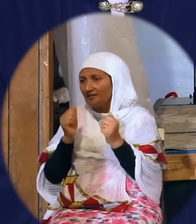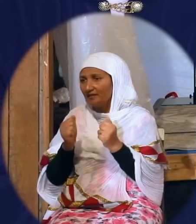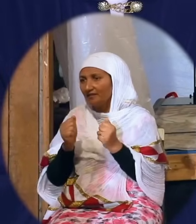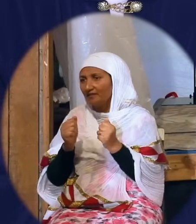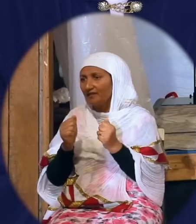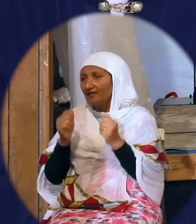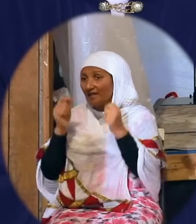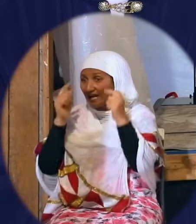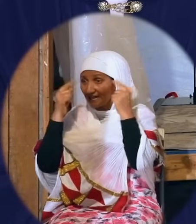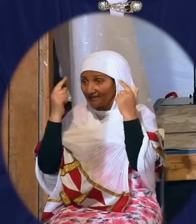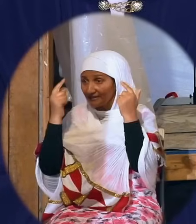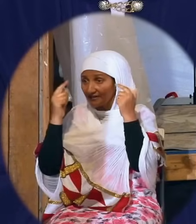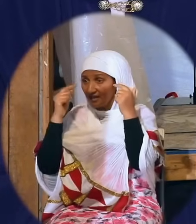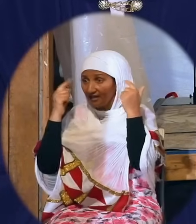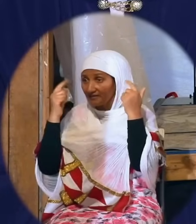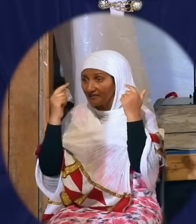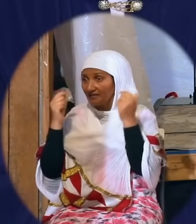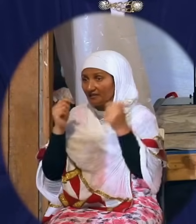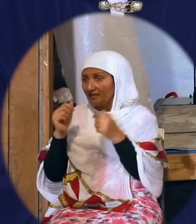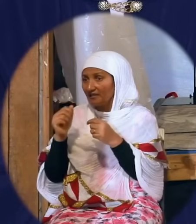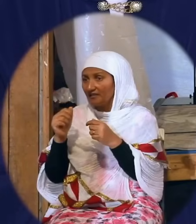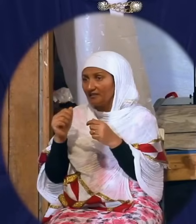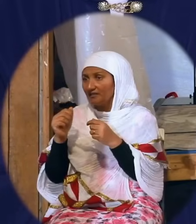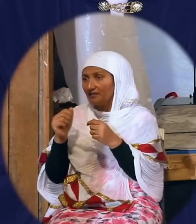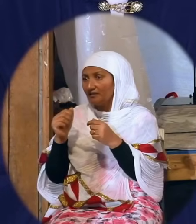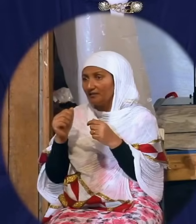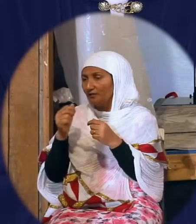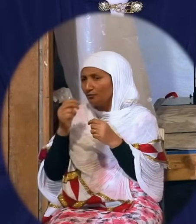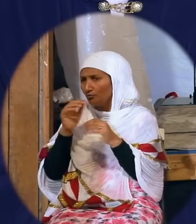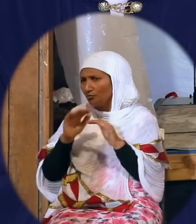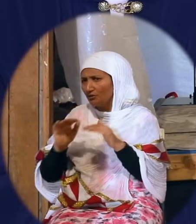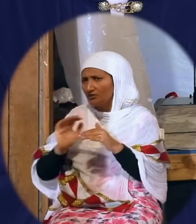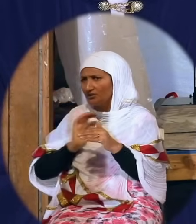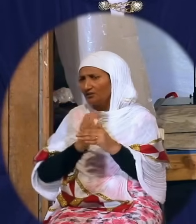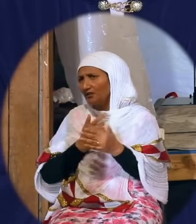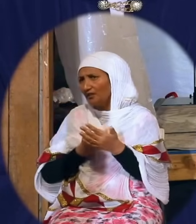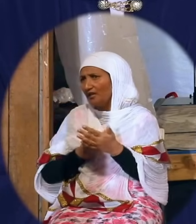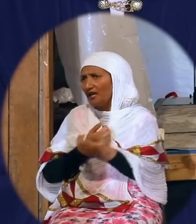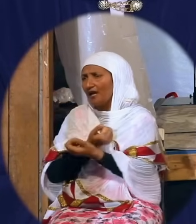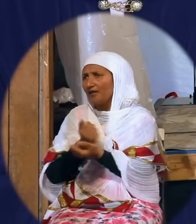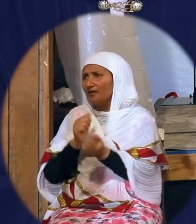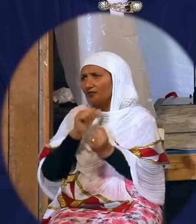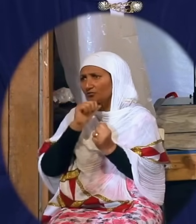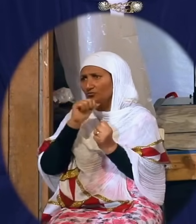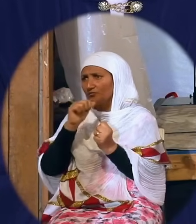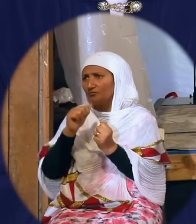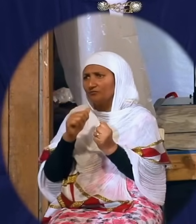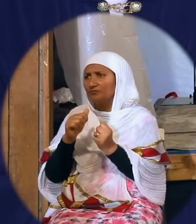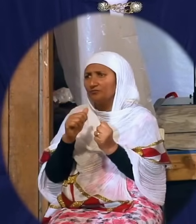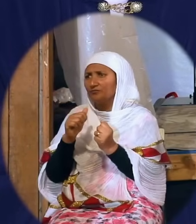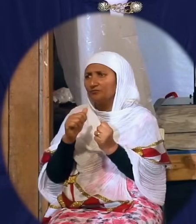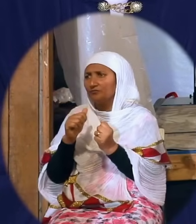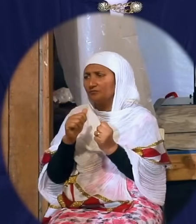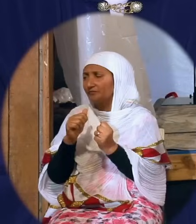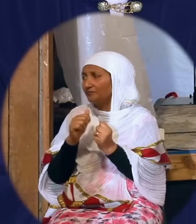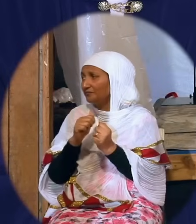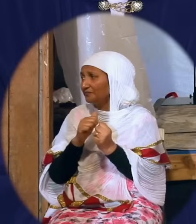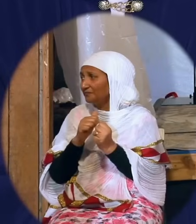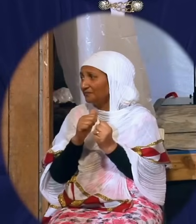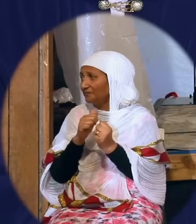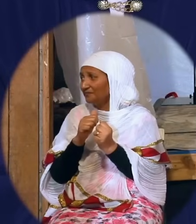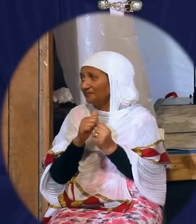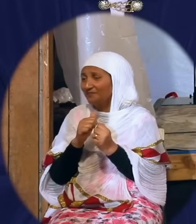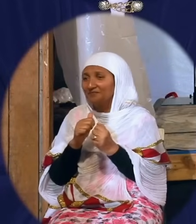ሃጢያት የሚሻሻል አለው ለነገሩ ልጆቻችን ግን ያ ያድናቸው ሃጢያቱ የተሻለ ነው ማለት ጥሩ ልጅ ያደርጋቸው እንደዚህ